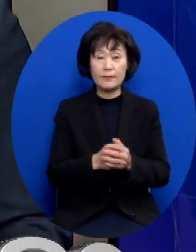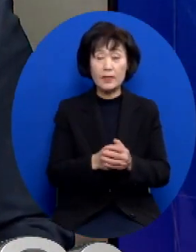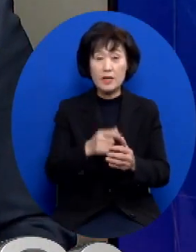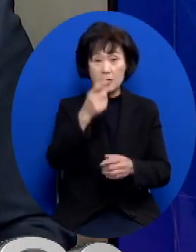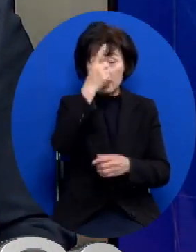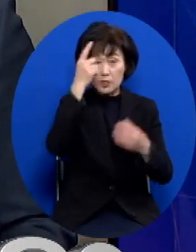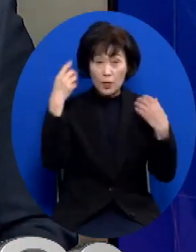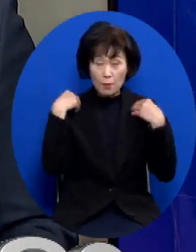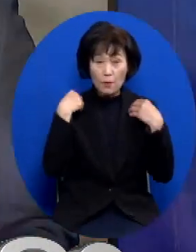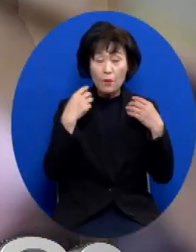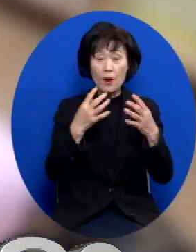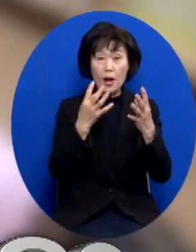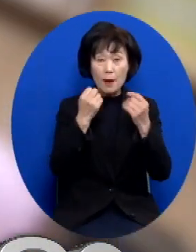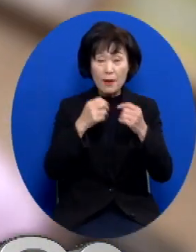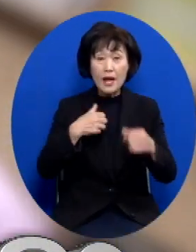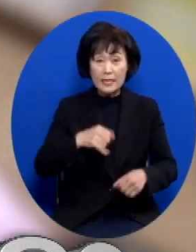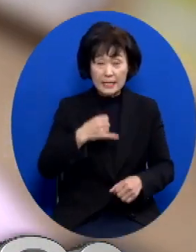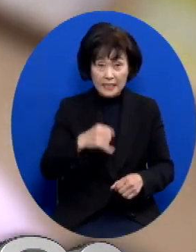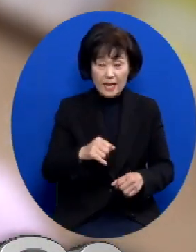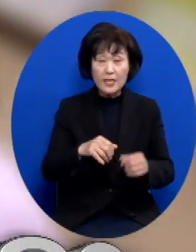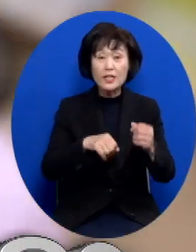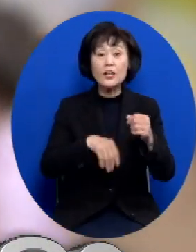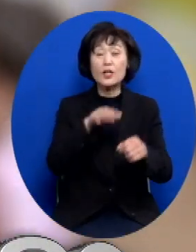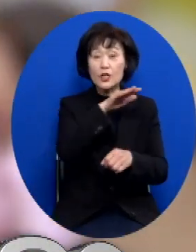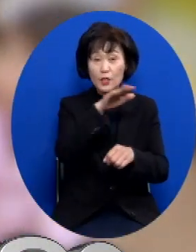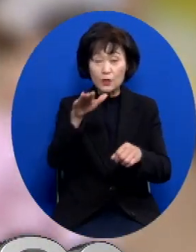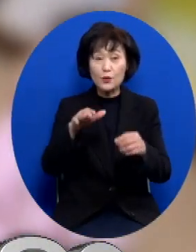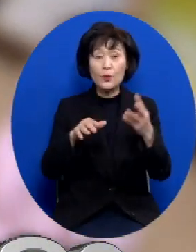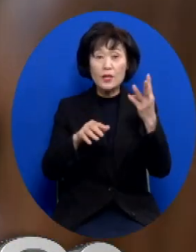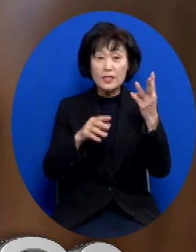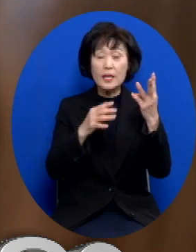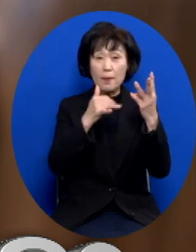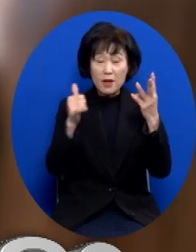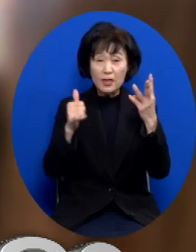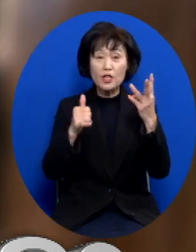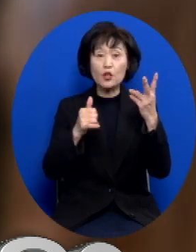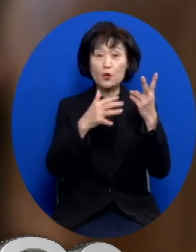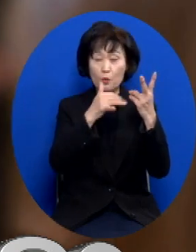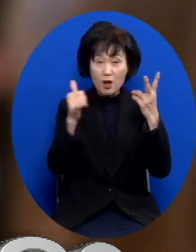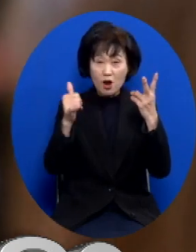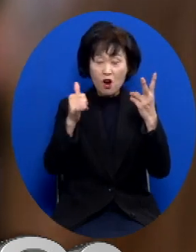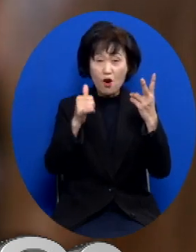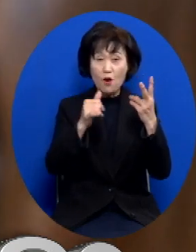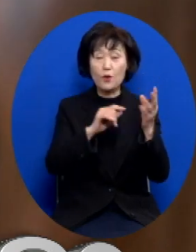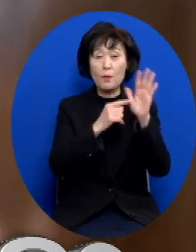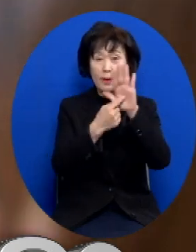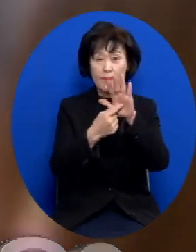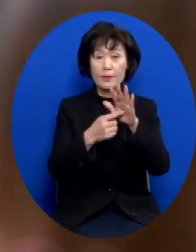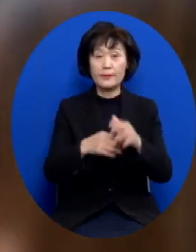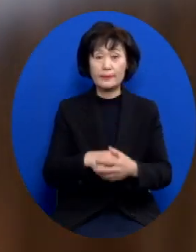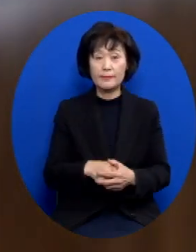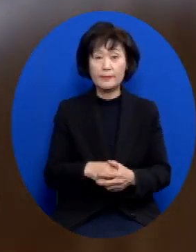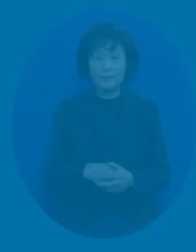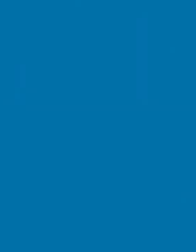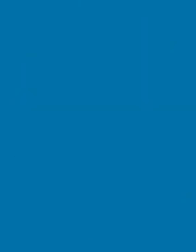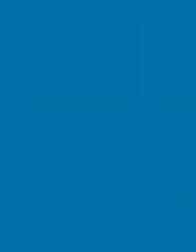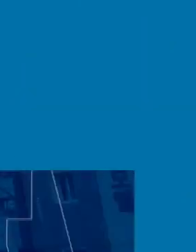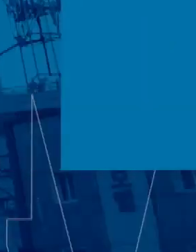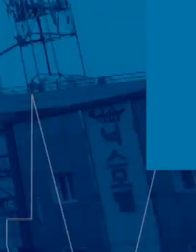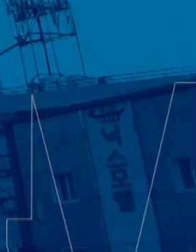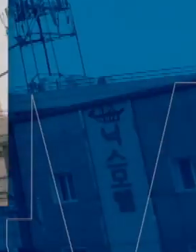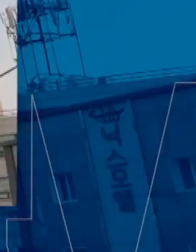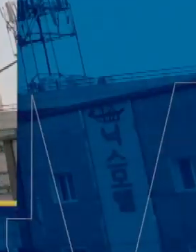정부가 다자녀의 기준을 3명 이상에서 2명 이상으로 확대했습니다. CTS 연중기획에서 살펴보겠습니다.